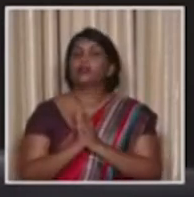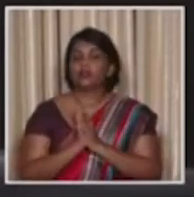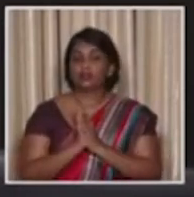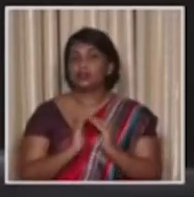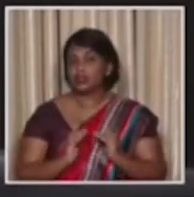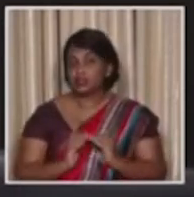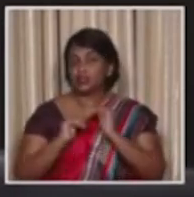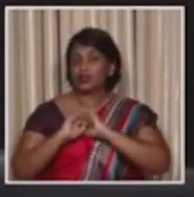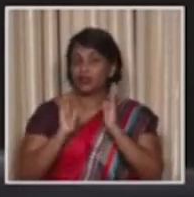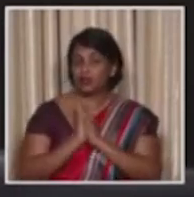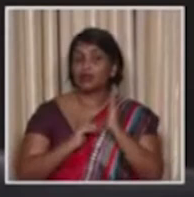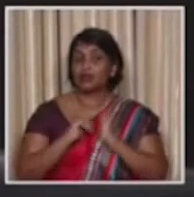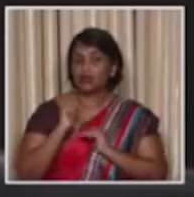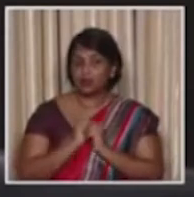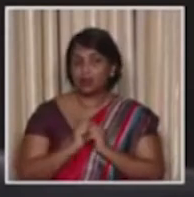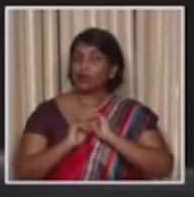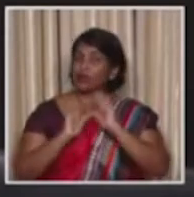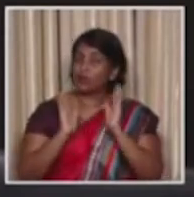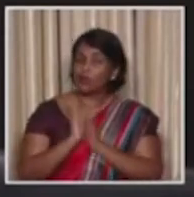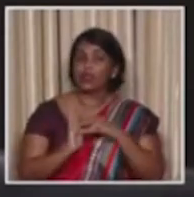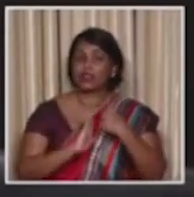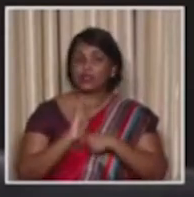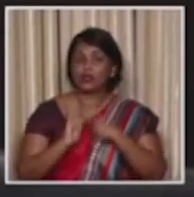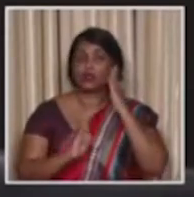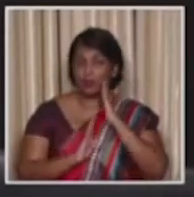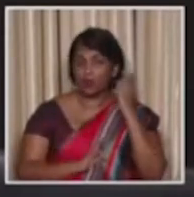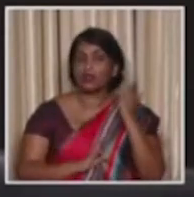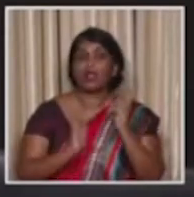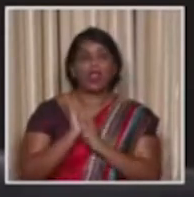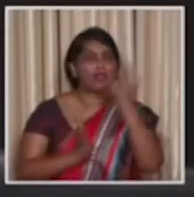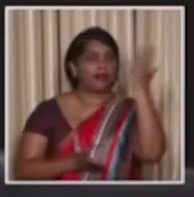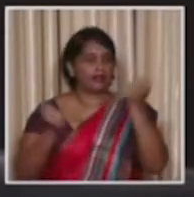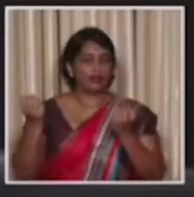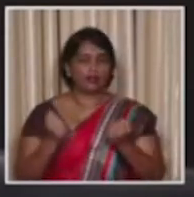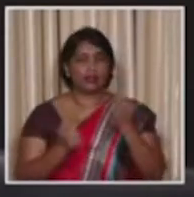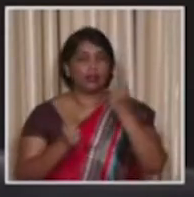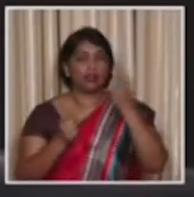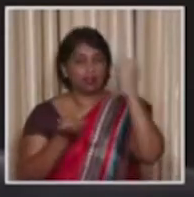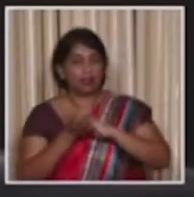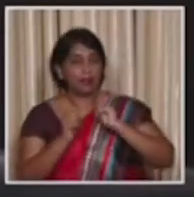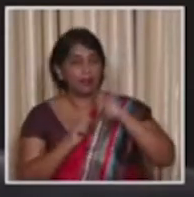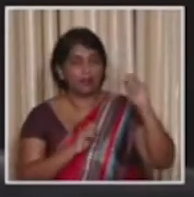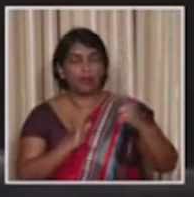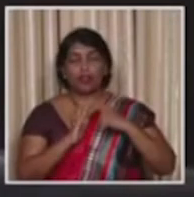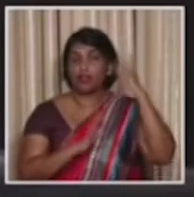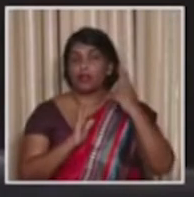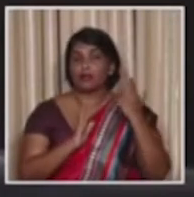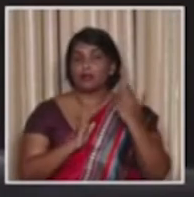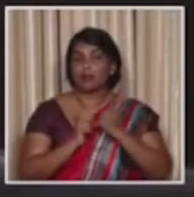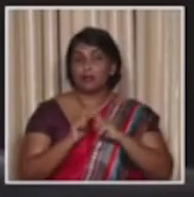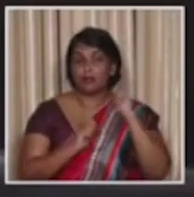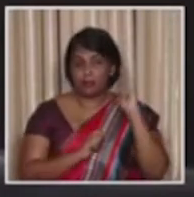තියෙන්නේ, සංවර්ධන යෝජනා ක්‍රම කළා තියෙන්නේ. සියල්ල දේශීය විදේශීය වශයෙන් ණය අරන් ගත්ත ණය ගෙවන්නේ නැතුව ජාත්‍යන්තරව පොල්ලක්